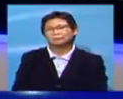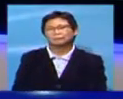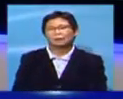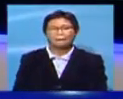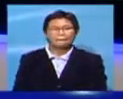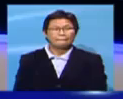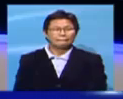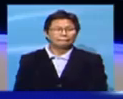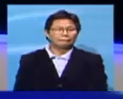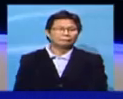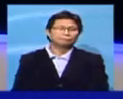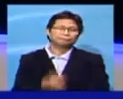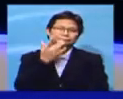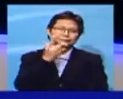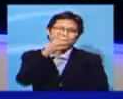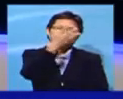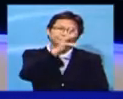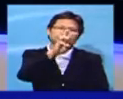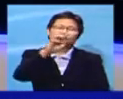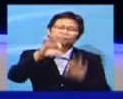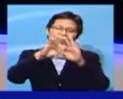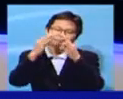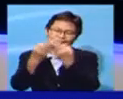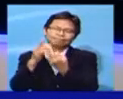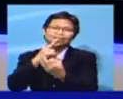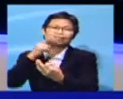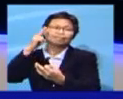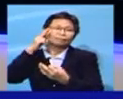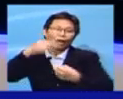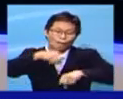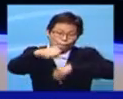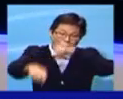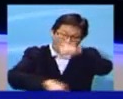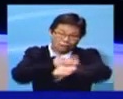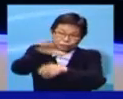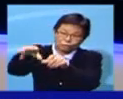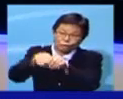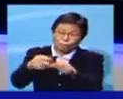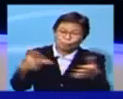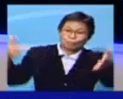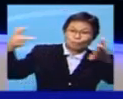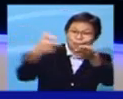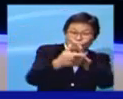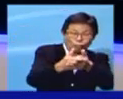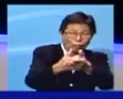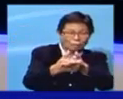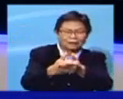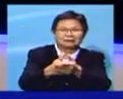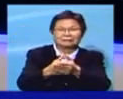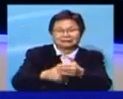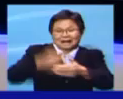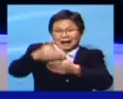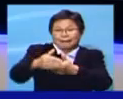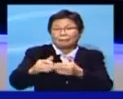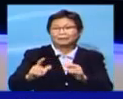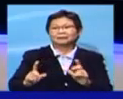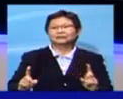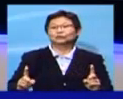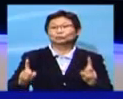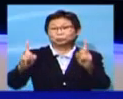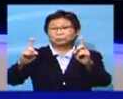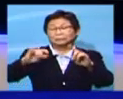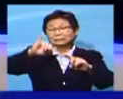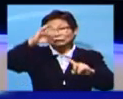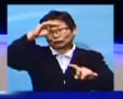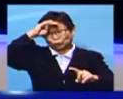keselamatan nasib 16 keluarga remaja berbasikal yang terlibat dalam kemalangan di hadapan tanah perkuburan mahmudiah Johor Bahru